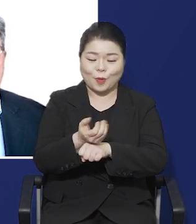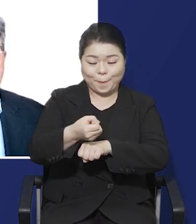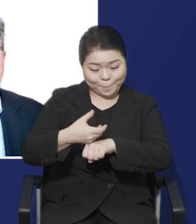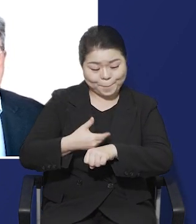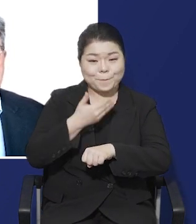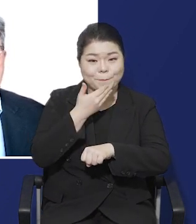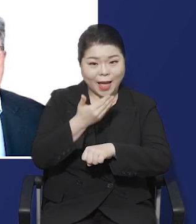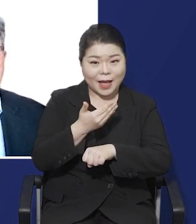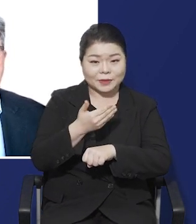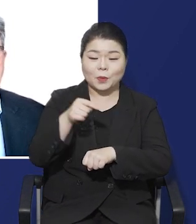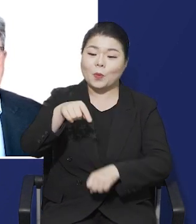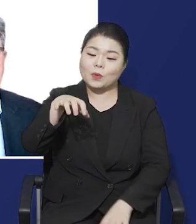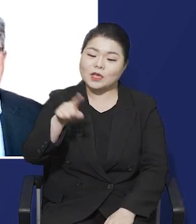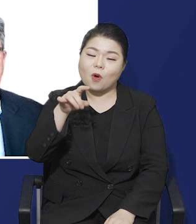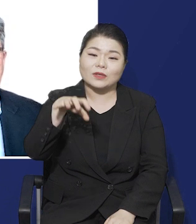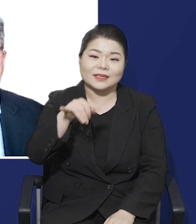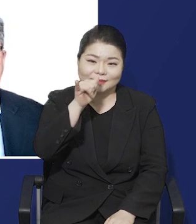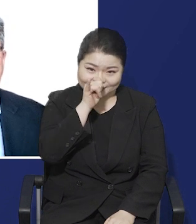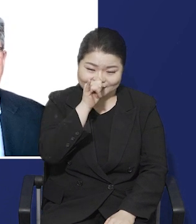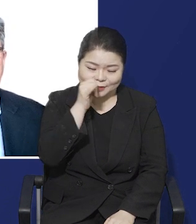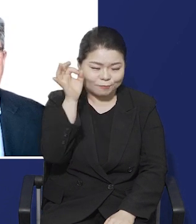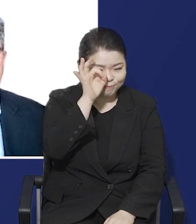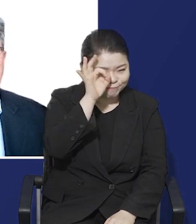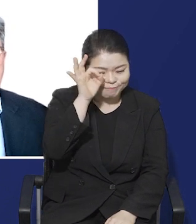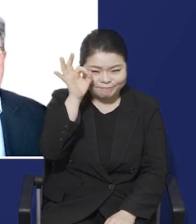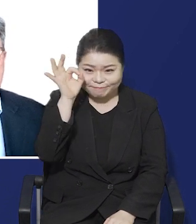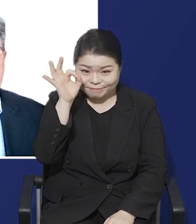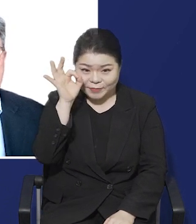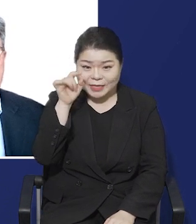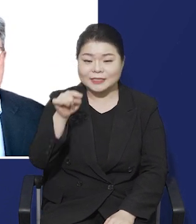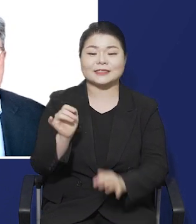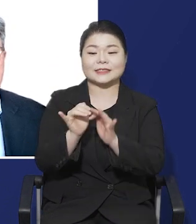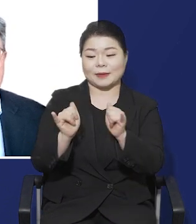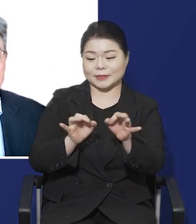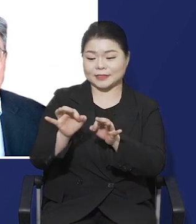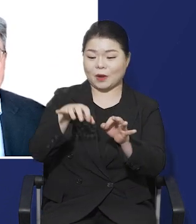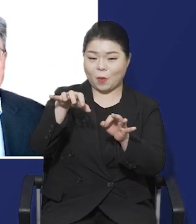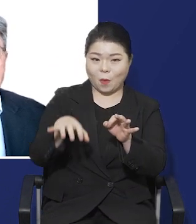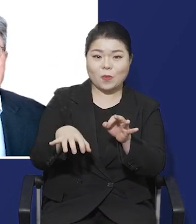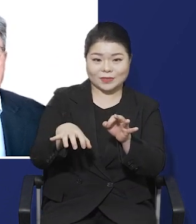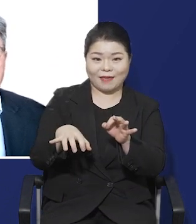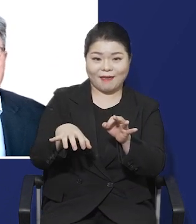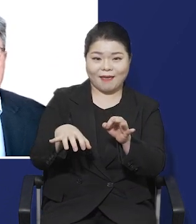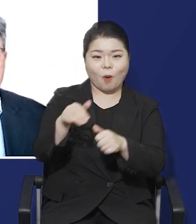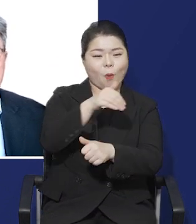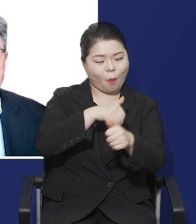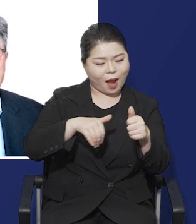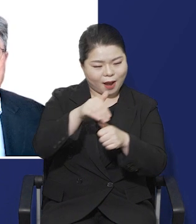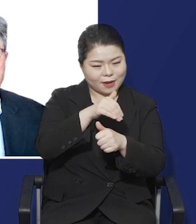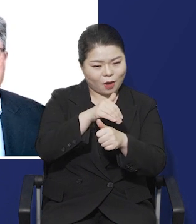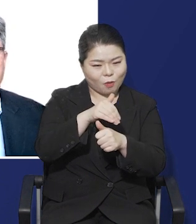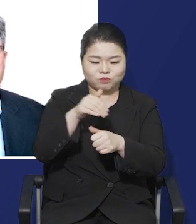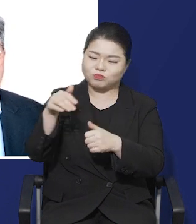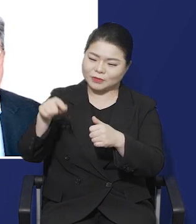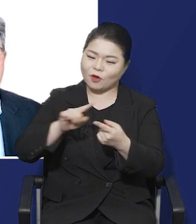있는 그 시장이 어느 곳에 있는지 탐색을 하기 위하여 대상이 되는 해외 시장의 환경과 동향을